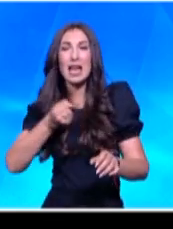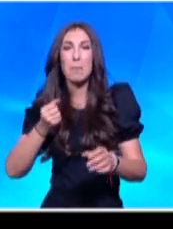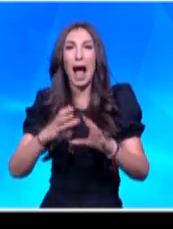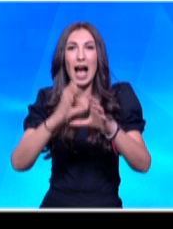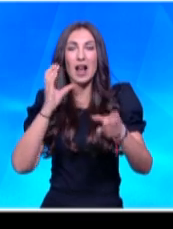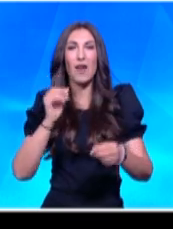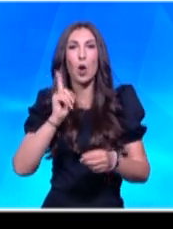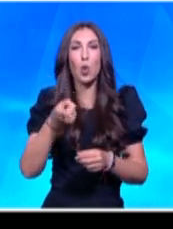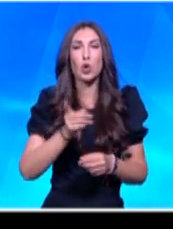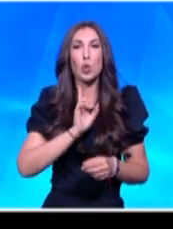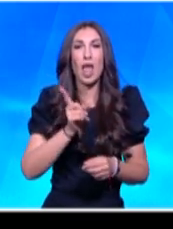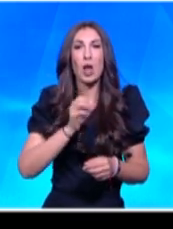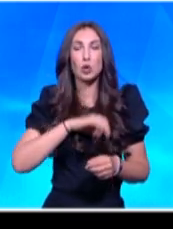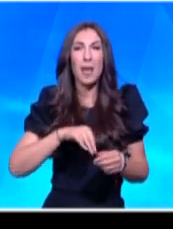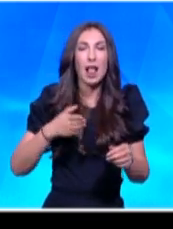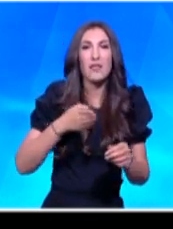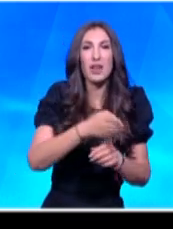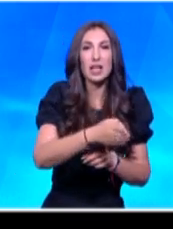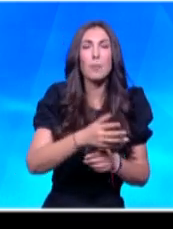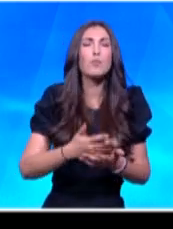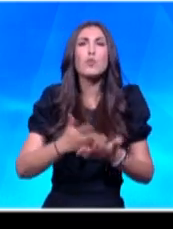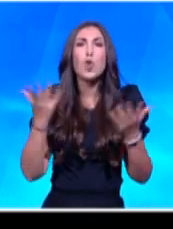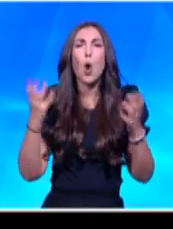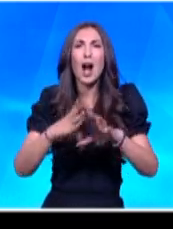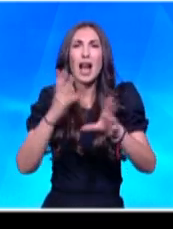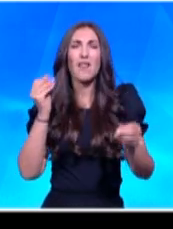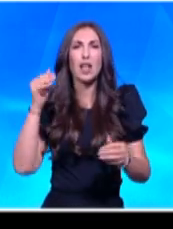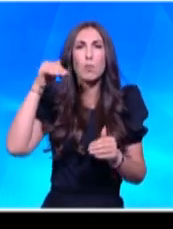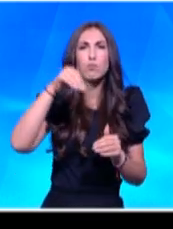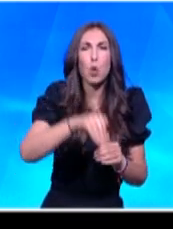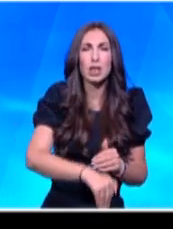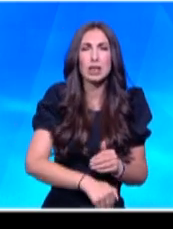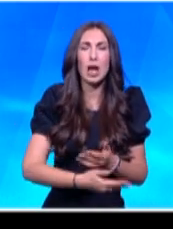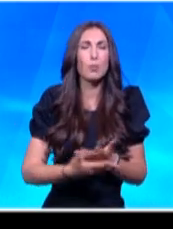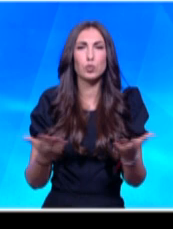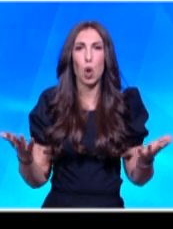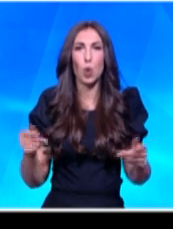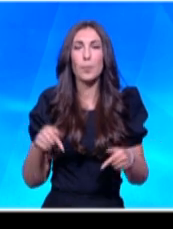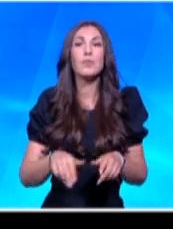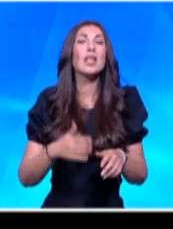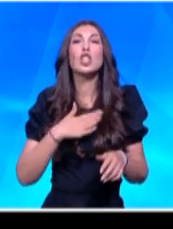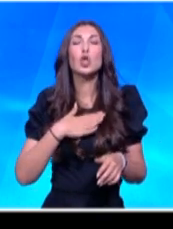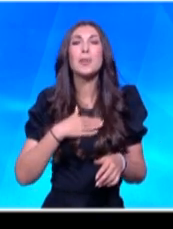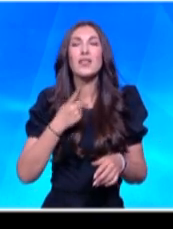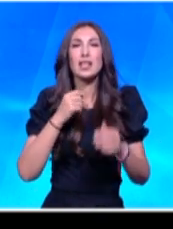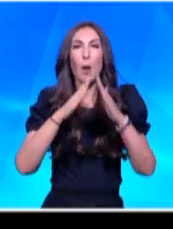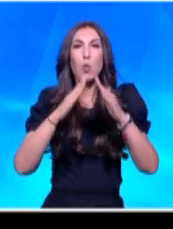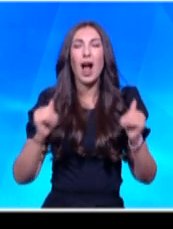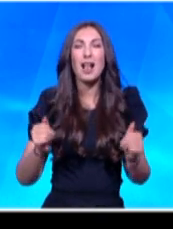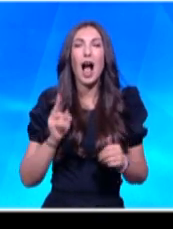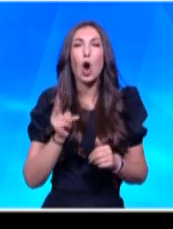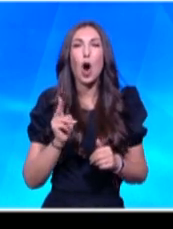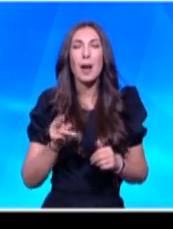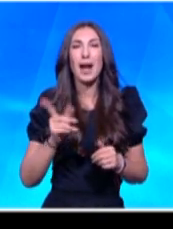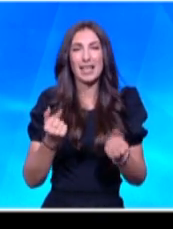не са влезнали навътре в морето, но много каравани потънаха, страшно много каравани потънаха. Според собственика на бунгала кораба, където